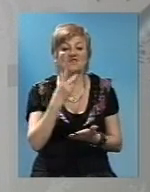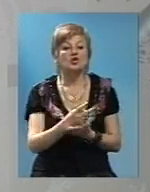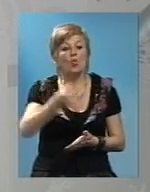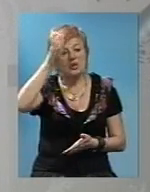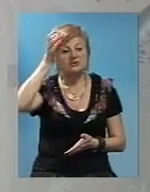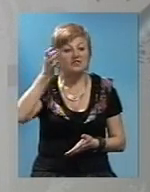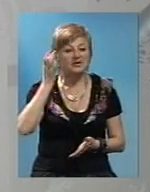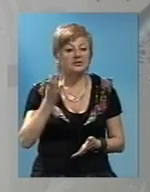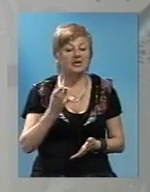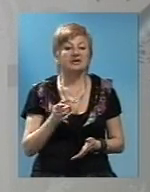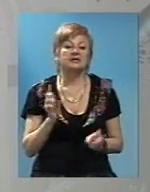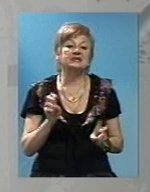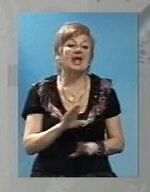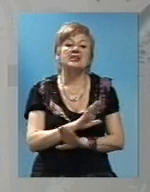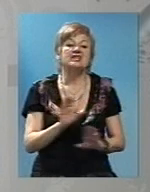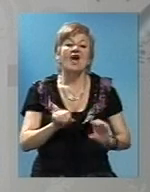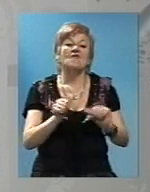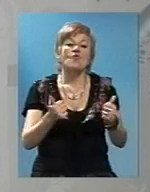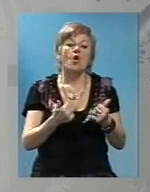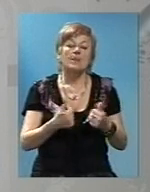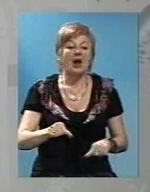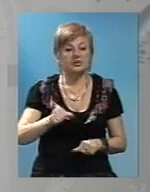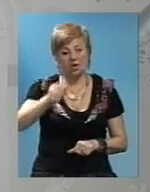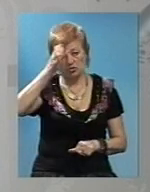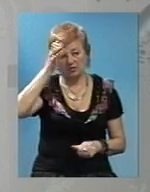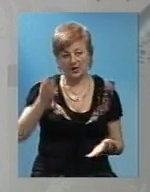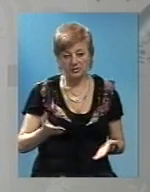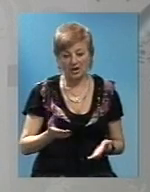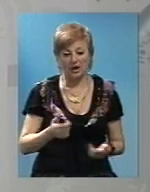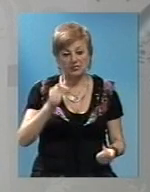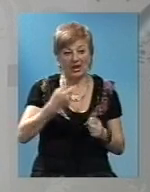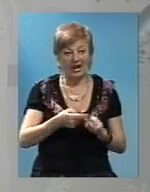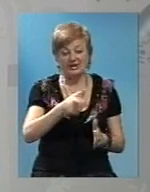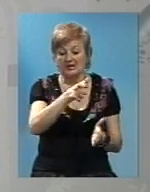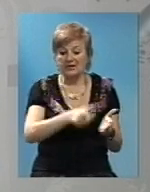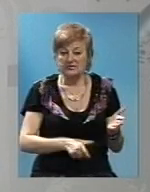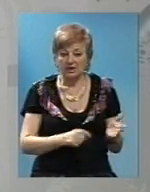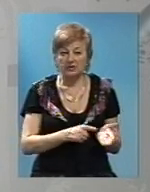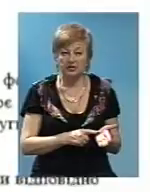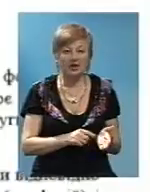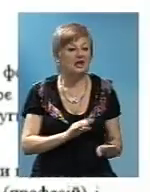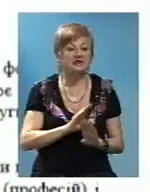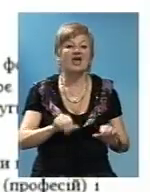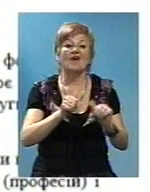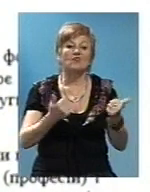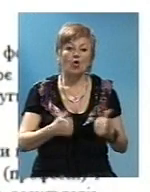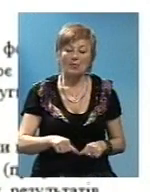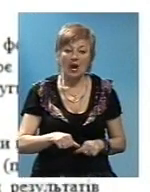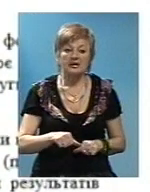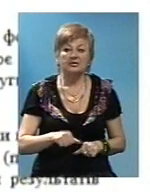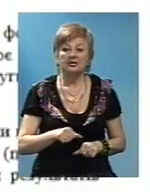визначення неформальної освіти. Згідно з цією статтею, неформальна освіта – це освіта,